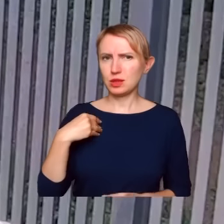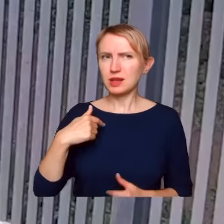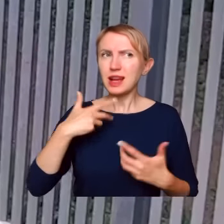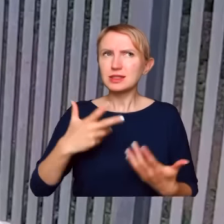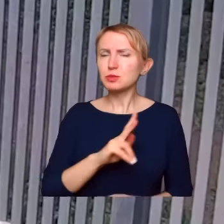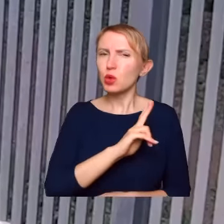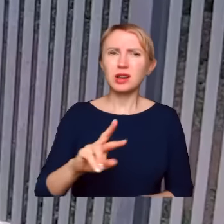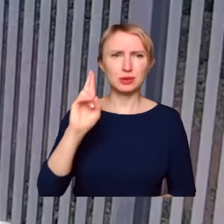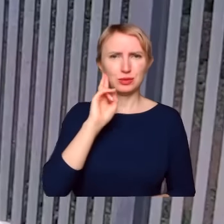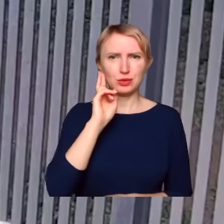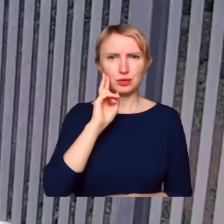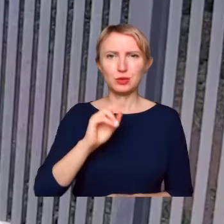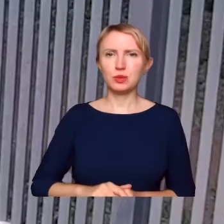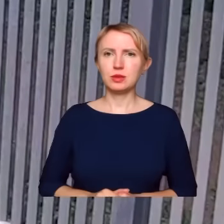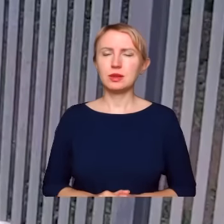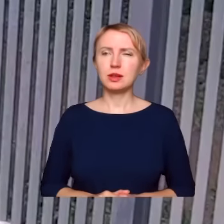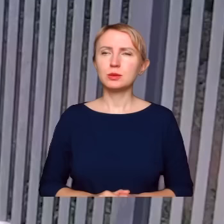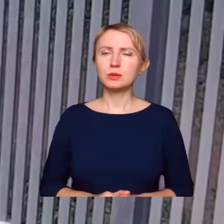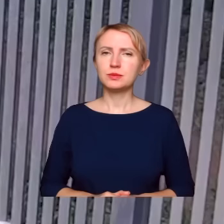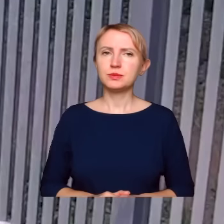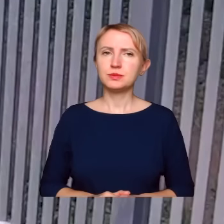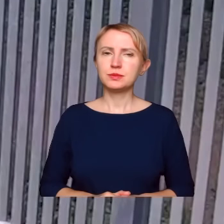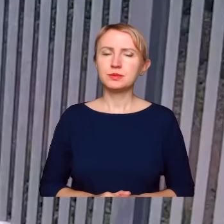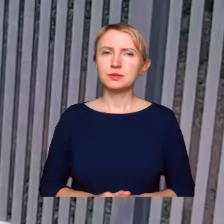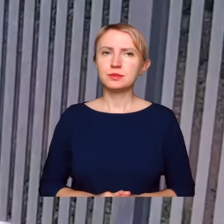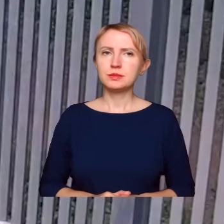się naprawdę przejął tym, że